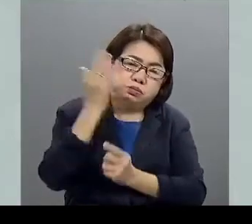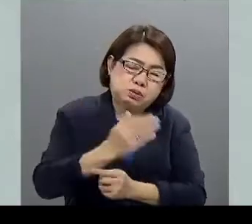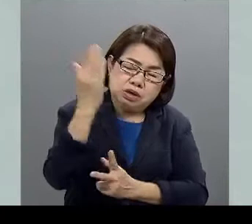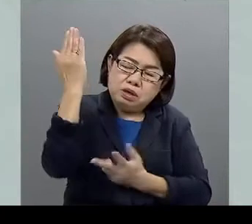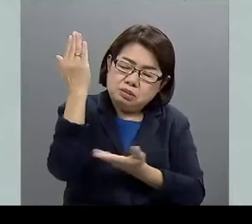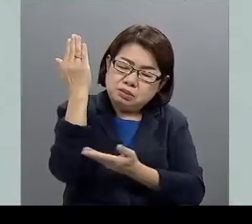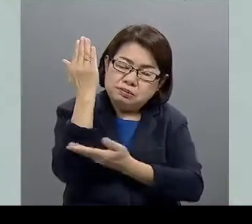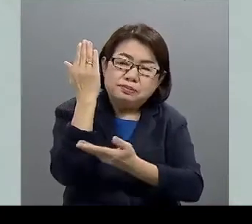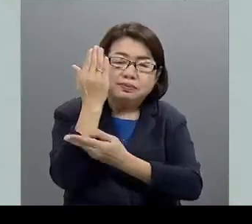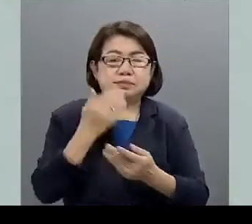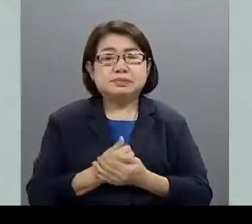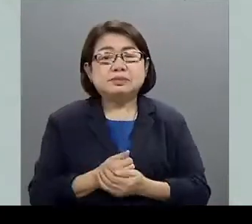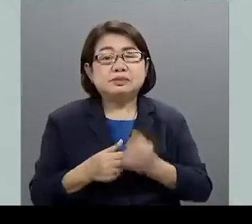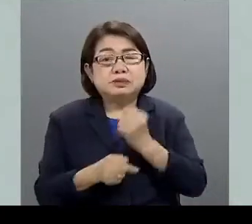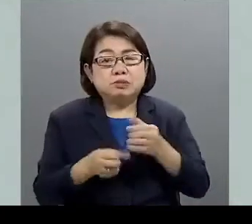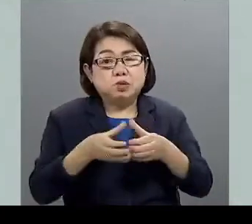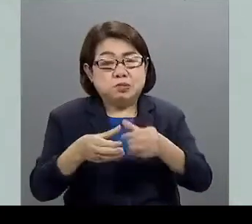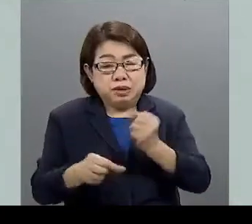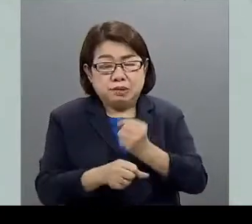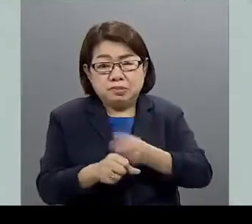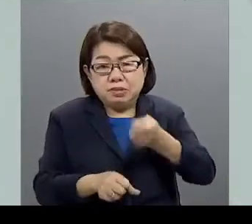นทุกวันเสาร์อาทิตย์ค่ะแล้วก็มันอยู่นะคะจะเลิกนะคะก็จะเห็นบุคคลกลุ่มหนึ่งค่ะทำหน้าที่ในการขุดลอกร่องระบายน้ำทางยาก็เก็บขยะตามสองข้างทางด้วยนะคะรวมถึงบางส่วนก็มีการตัดกิ่งไม้ต้นไม้ที่ล้มขวางถนนพวกเขาจะกำนี้มากกว่า3เดือนแล้วค่ะโดยที่ไม่หวังผลตอบแทนเพียงแค่อยากให้เส้นทางนี้นะคะมีความสะอาดแล้วก็ลดการเกิดอุบัติเหตุในพื้นที่ค่ะอ่ะ